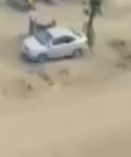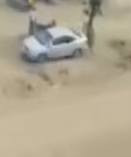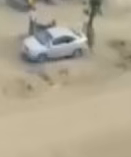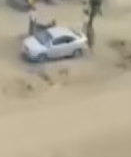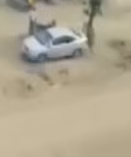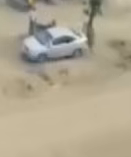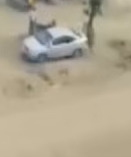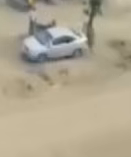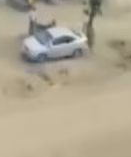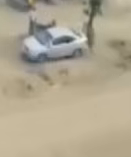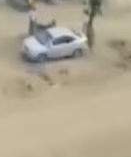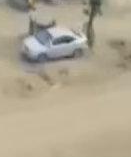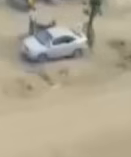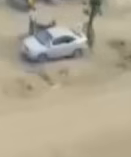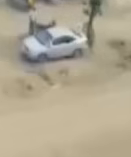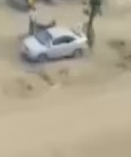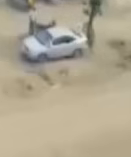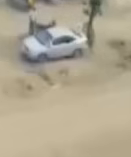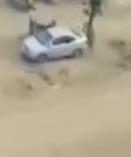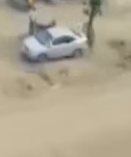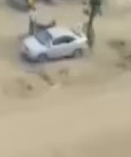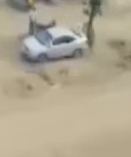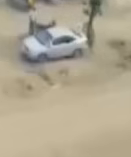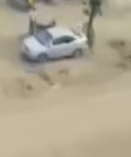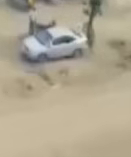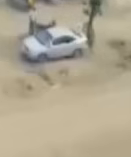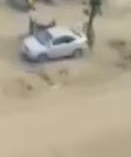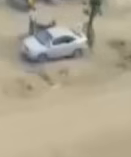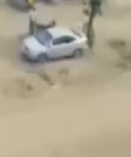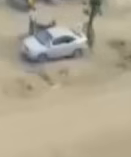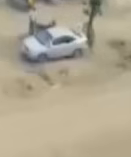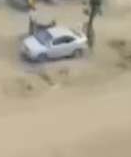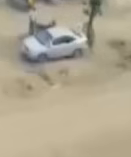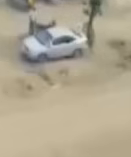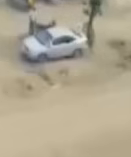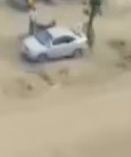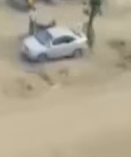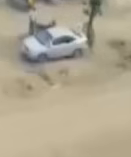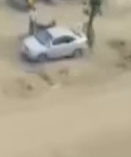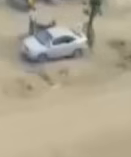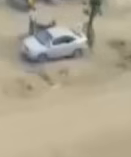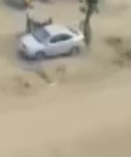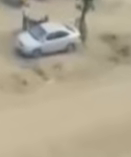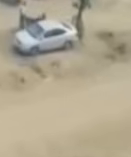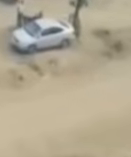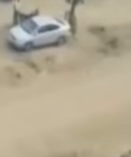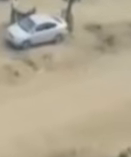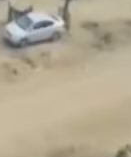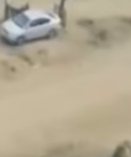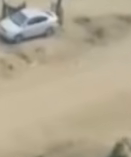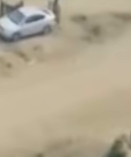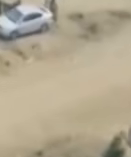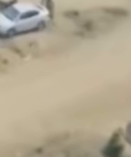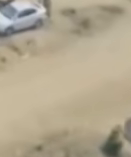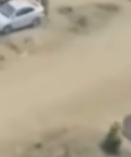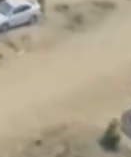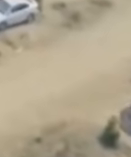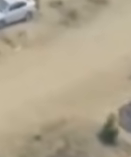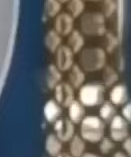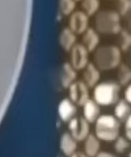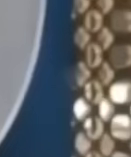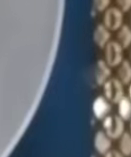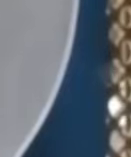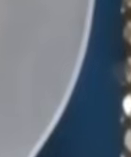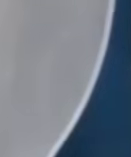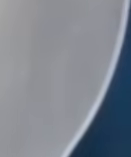naddala ebikwatagana ne appetite. Tuyambye bamaama abangi mu nsi yonna okufuna akamwenyumwenyu nga naawe k'onatera okufuna ng'okozesa